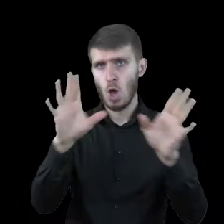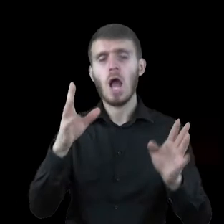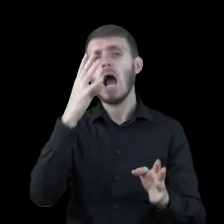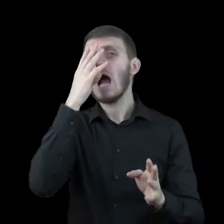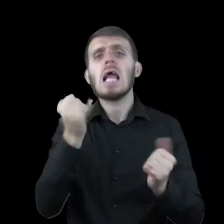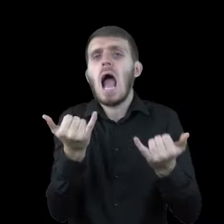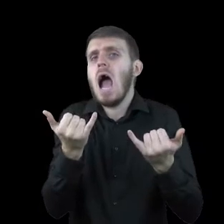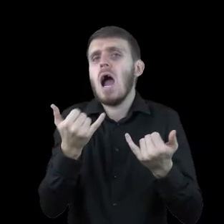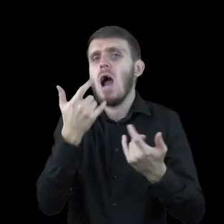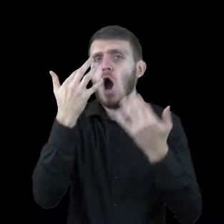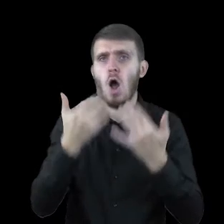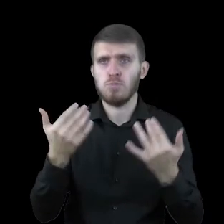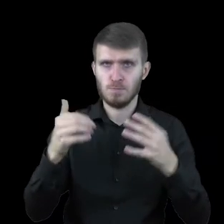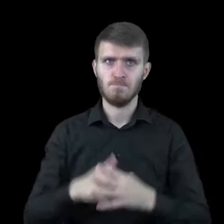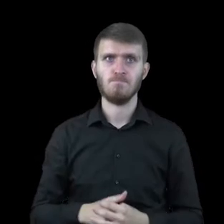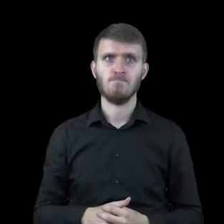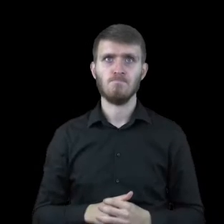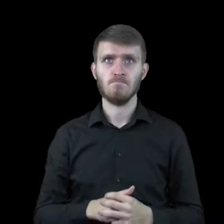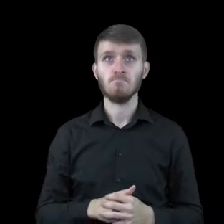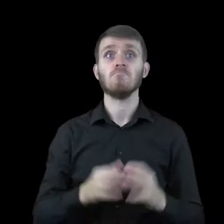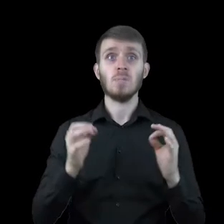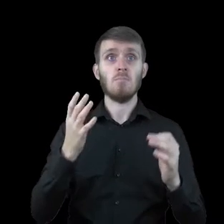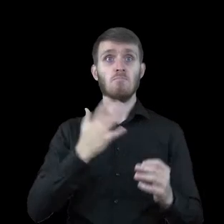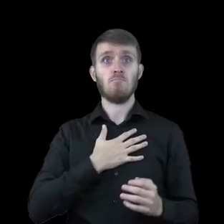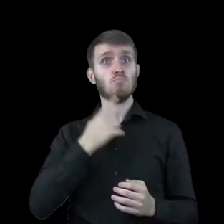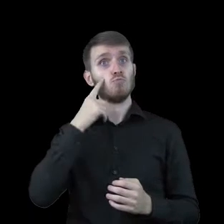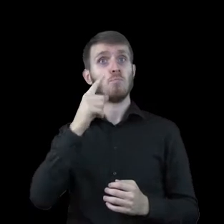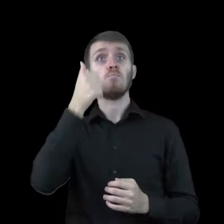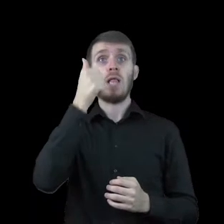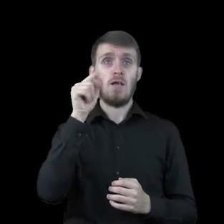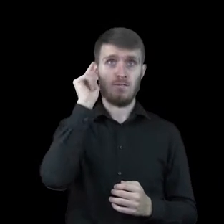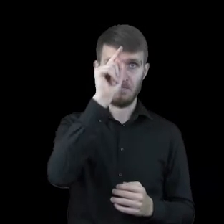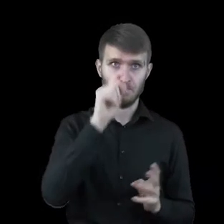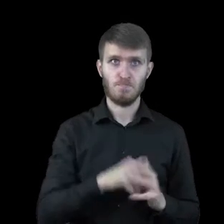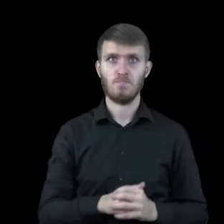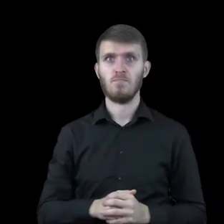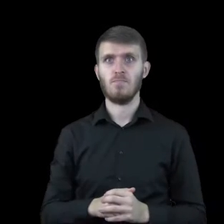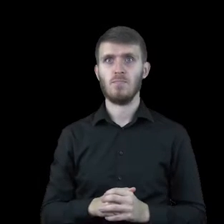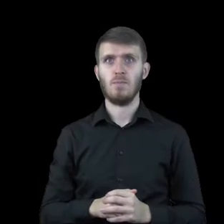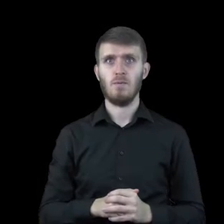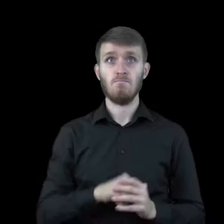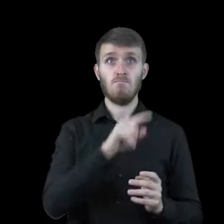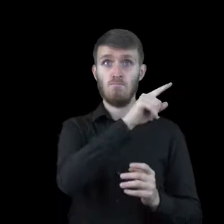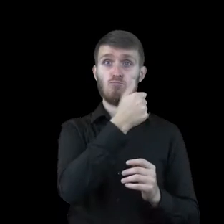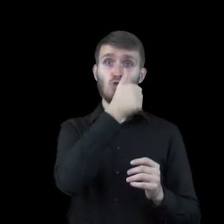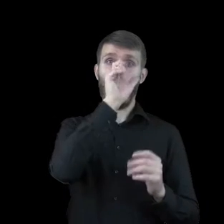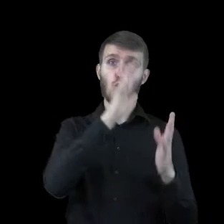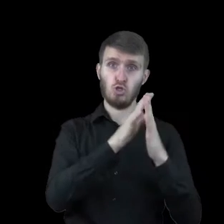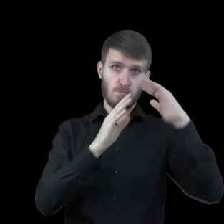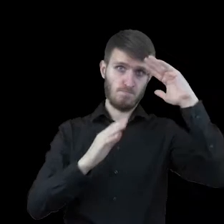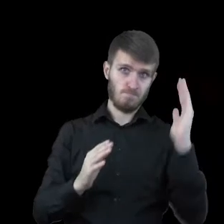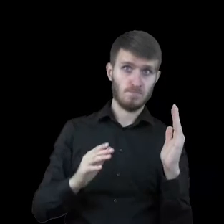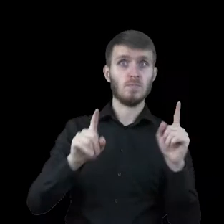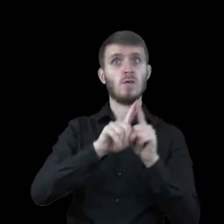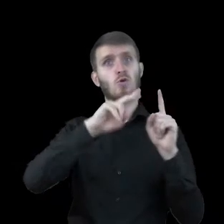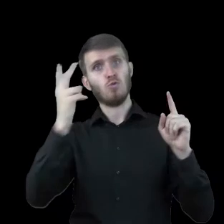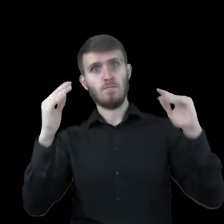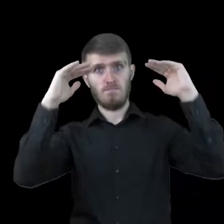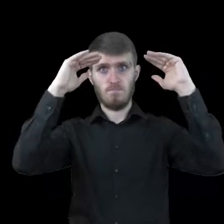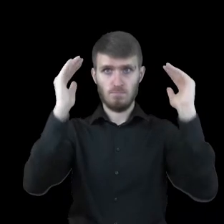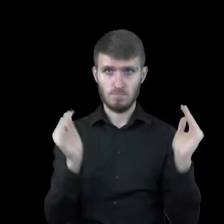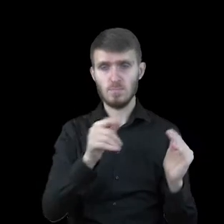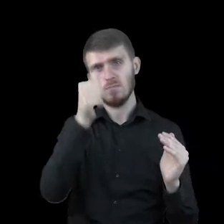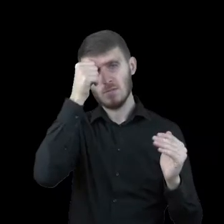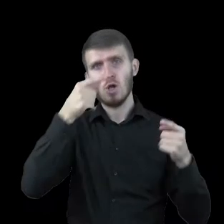pokażę jak to rozwiązać. Więc zacznijmy od tego, że ten kąt, który teraz zaznaczam, razem z tym